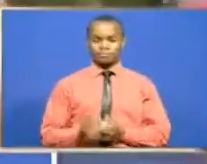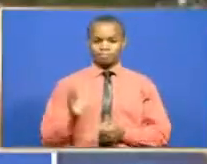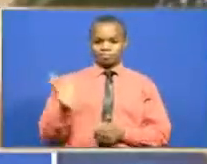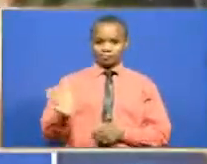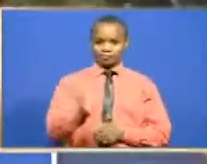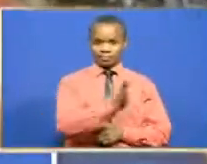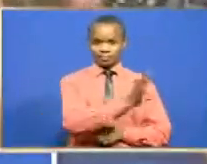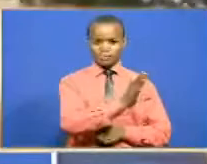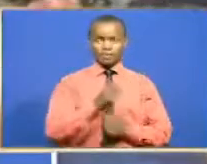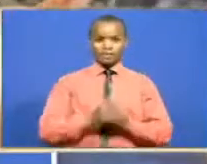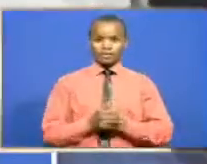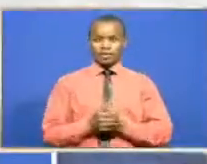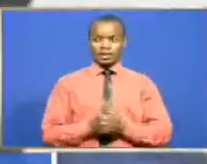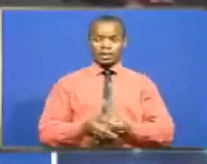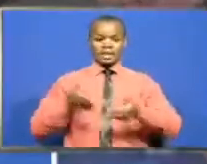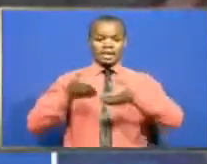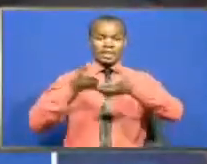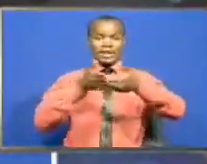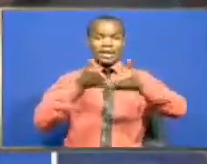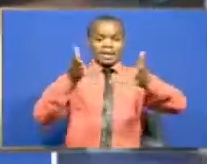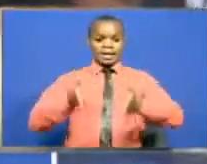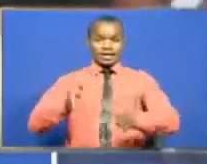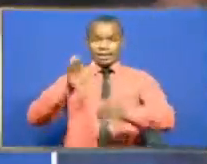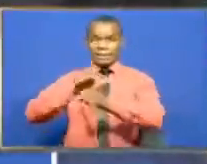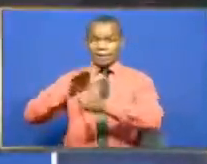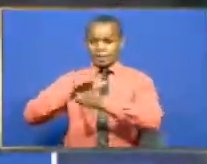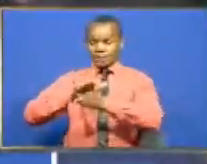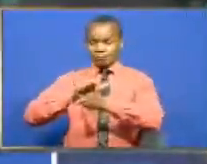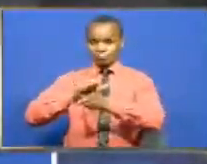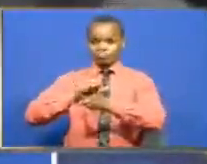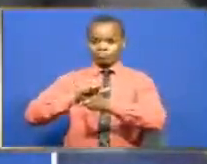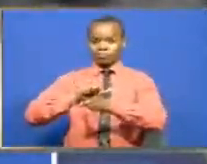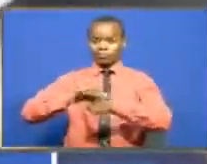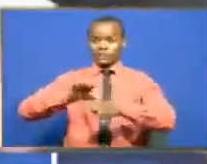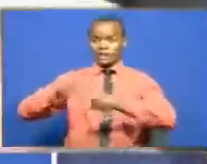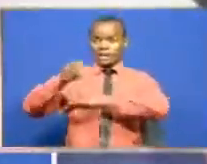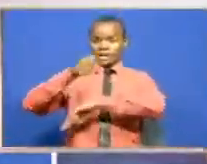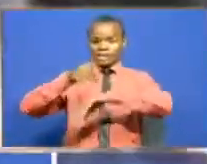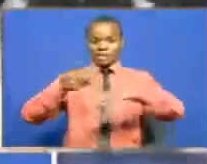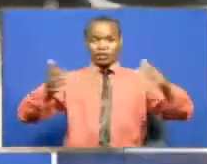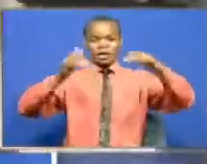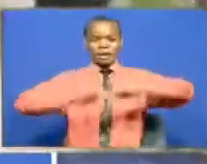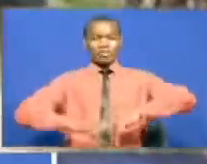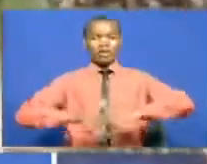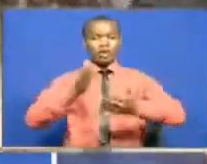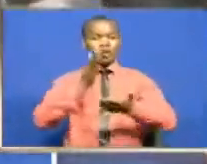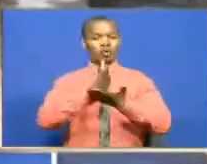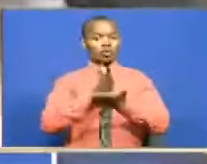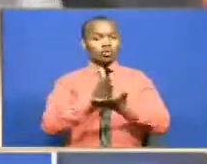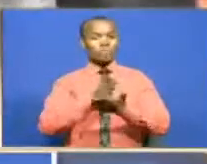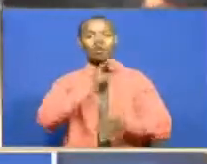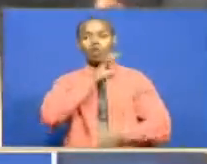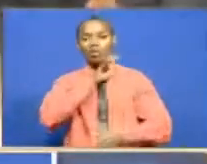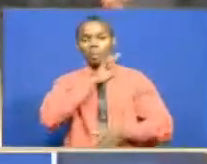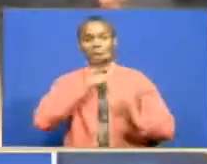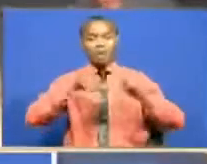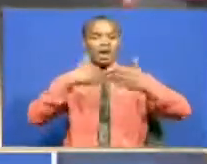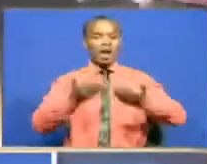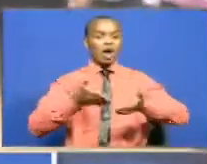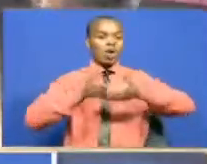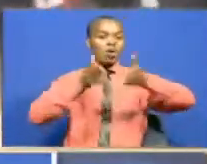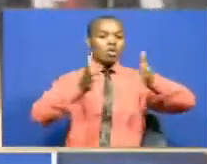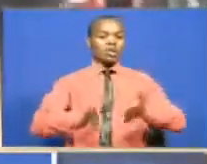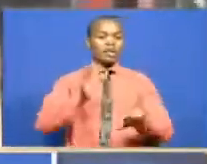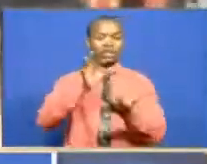Hatimaye kiongozi wa walio wengi katika bunge la kaunti ya Nairobi, Abdi Guyo, amewashtumu viongozi waliochaguliwa katika kaunti yake ya Isiolo